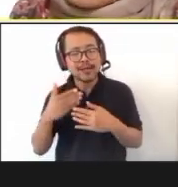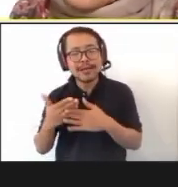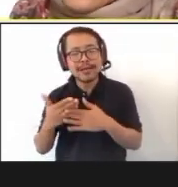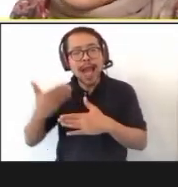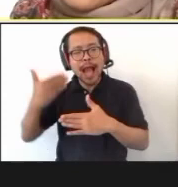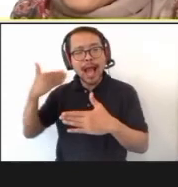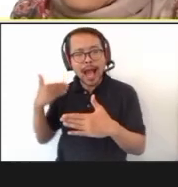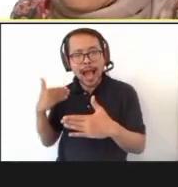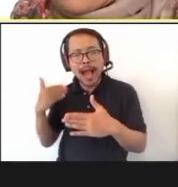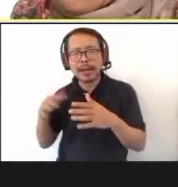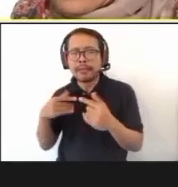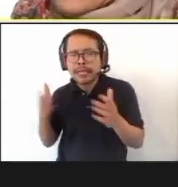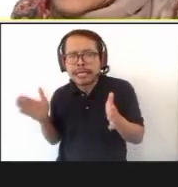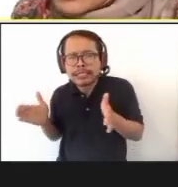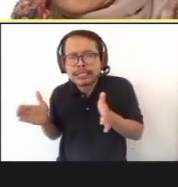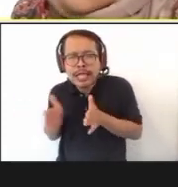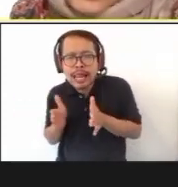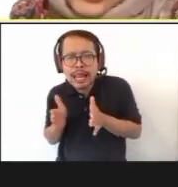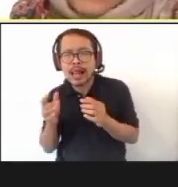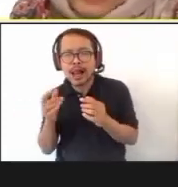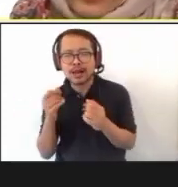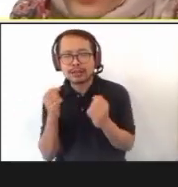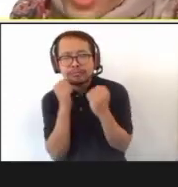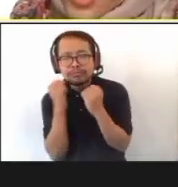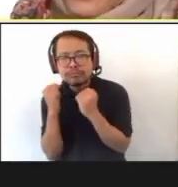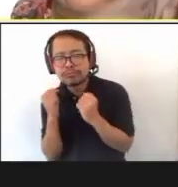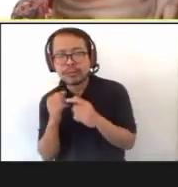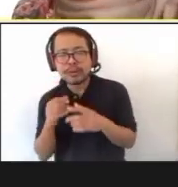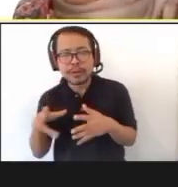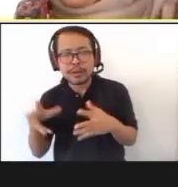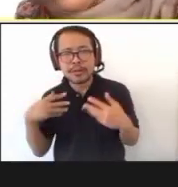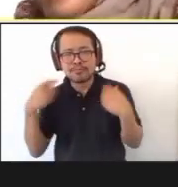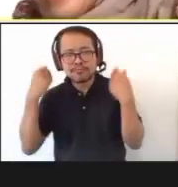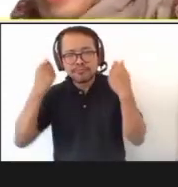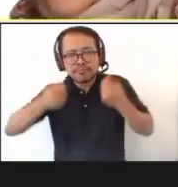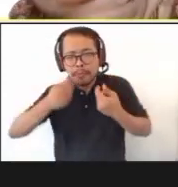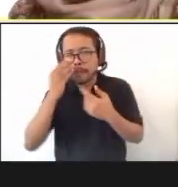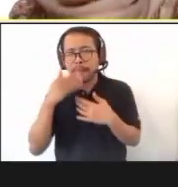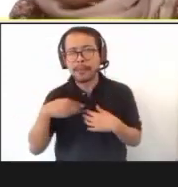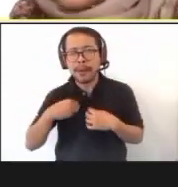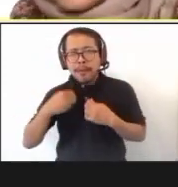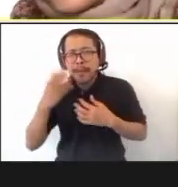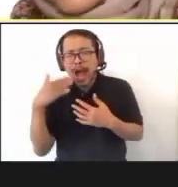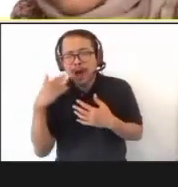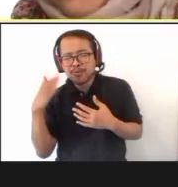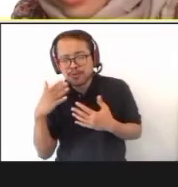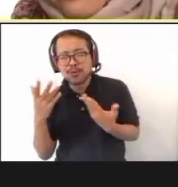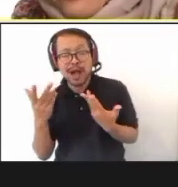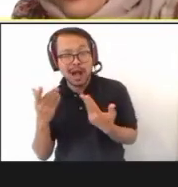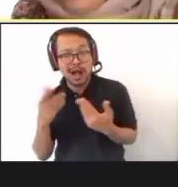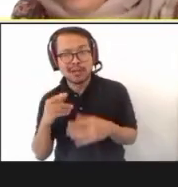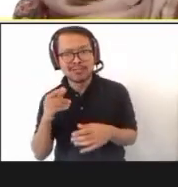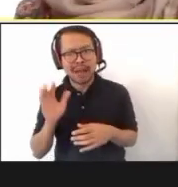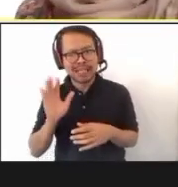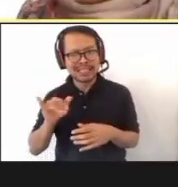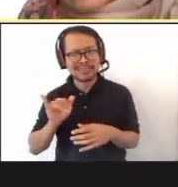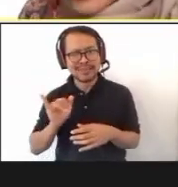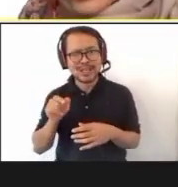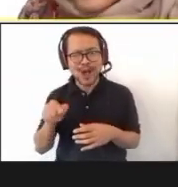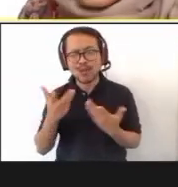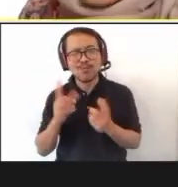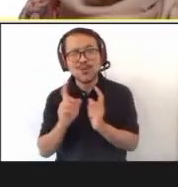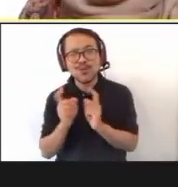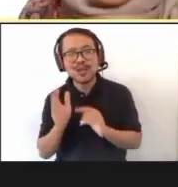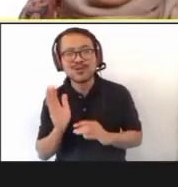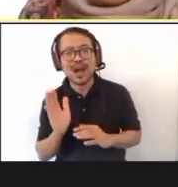ruang musolanya, lalu umpel-umpelan di situ, mukenanya bau pula misalnya. Nah, masih kayak gitu atau sudah berubah? Nah, itu tuh menjadi isu